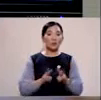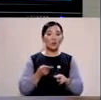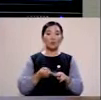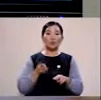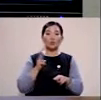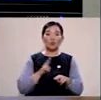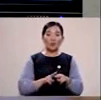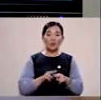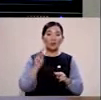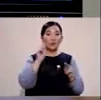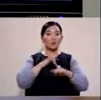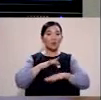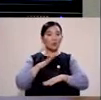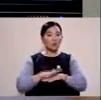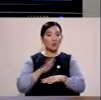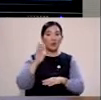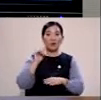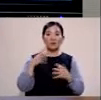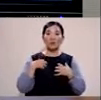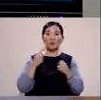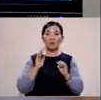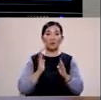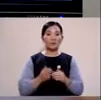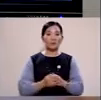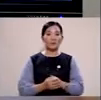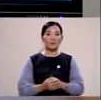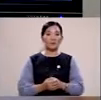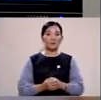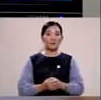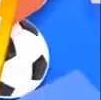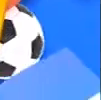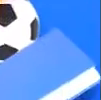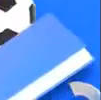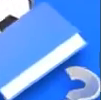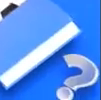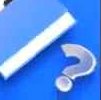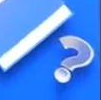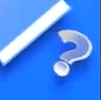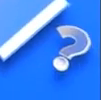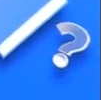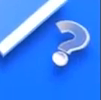bilan darsimizga yakun yasaymiz. Xayr, salomat bo'ling.